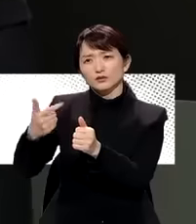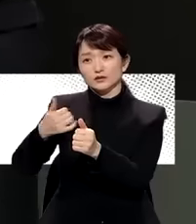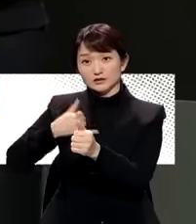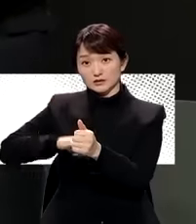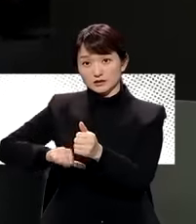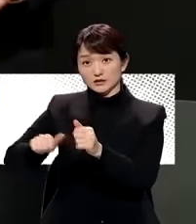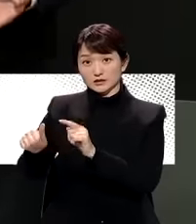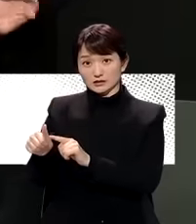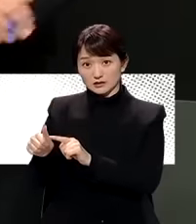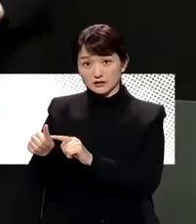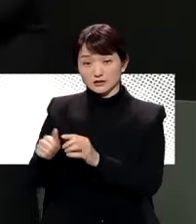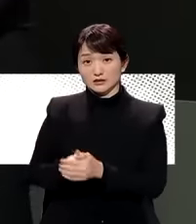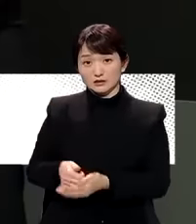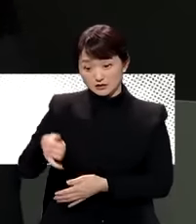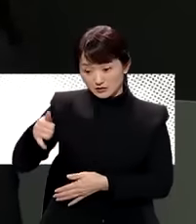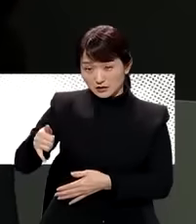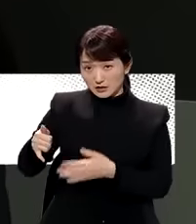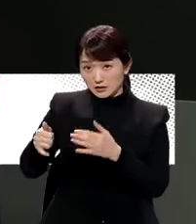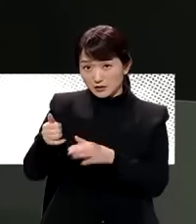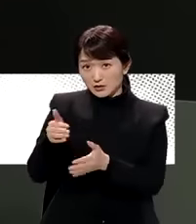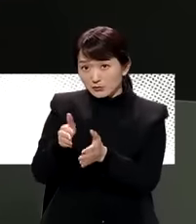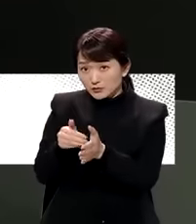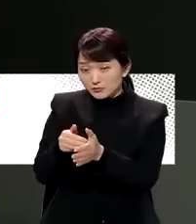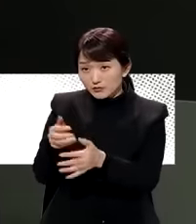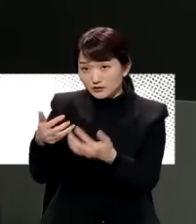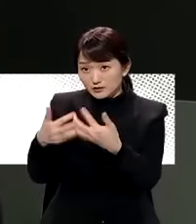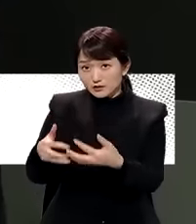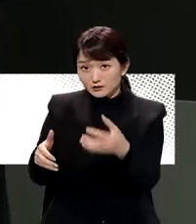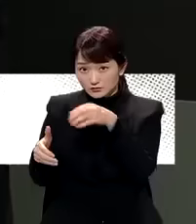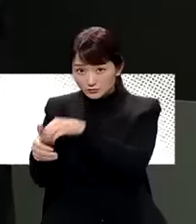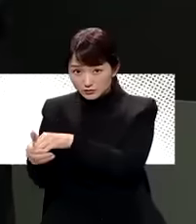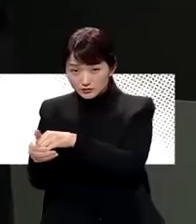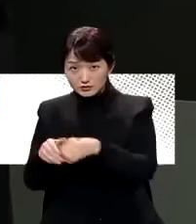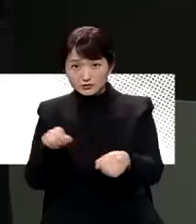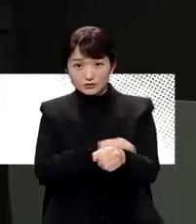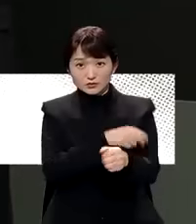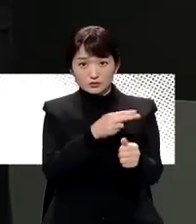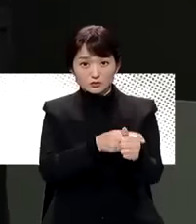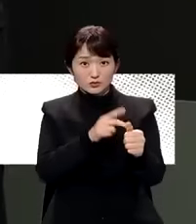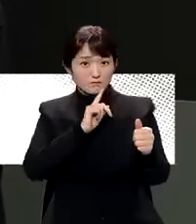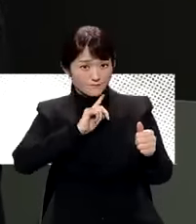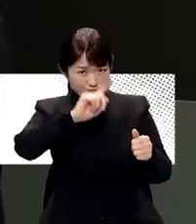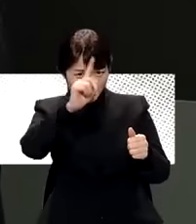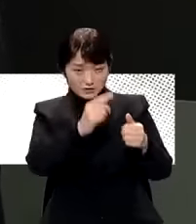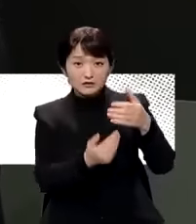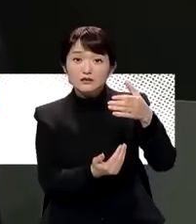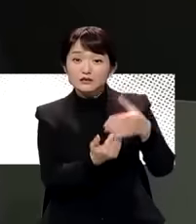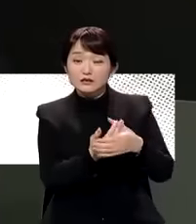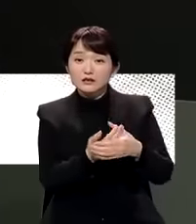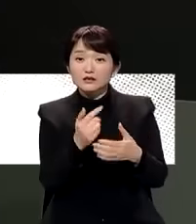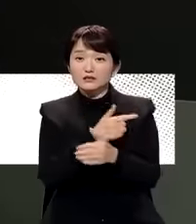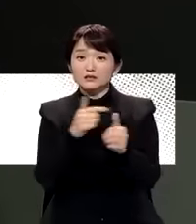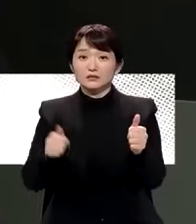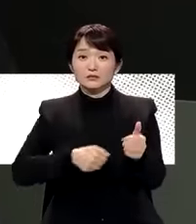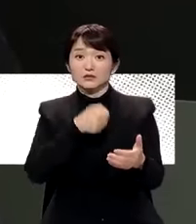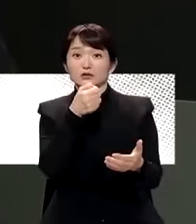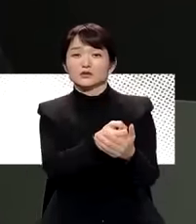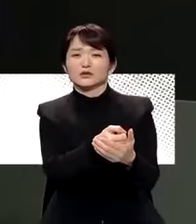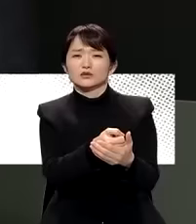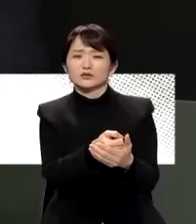아들 가방에 몰래 넣은 녹음기로 확보한 녹치 파일로 특수교사 고소했던 그 사건도 대법원 결정으로